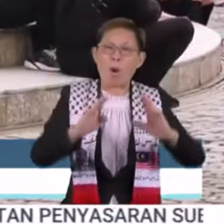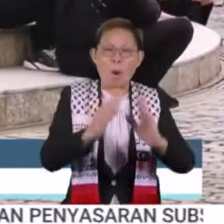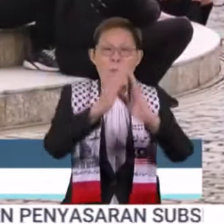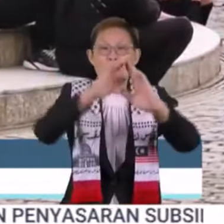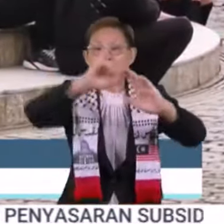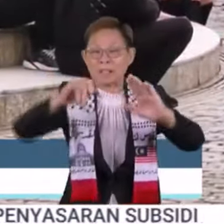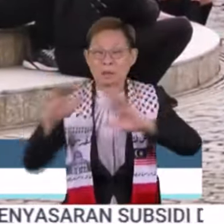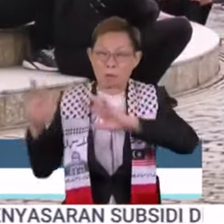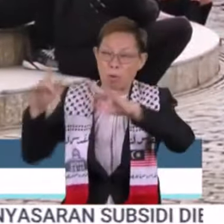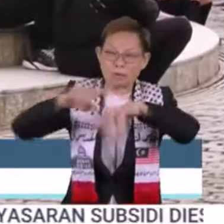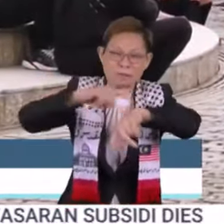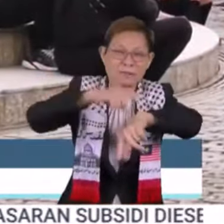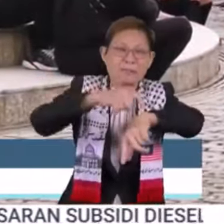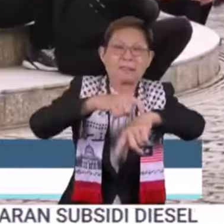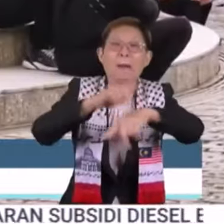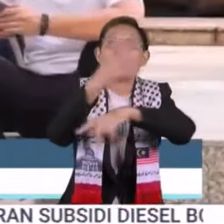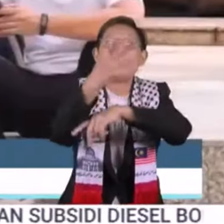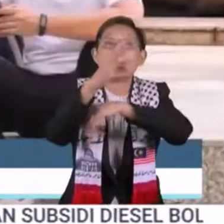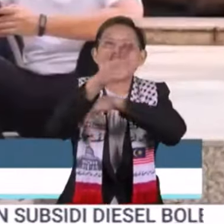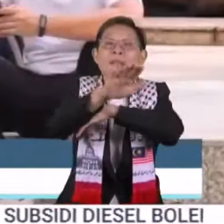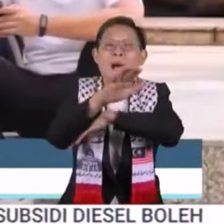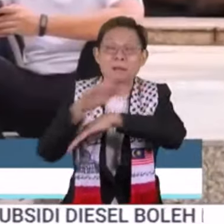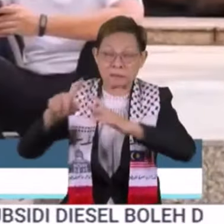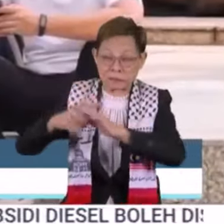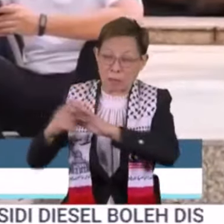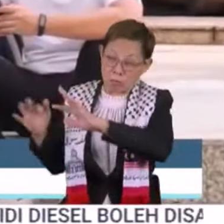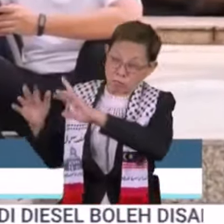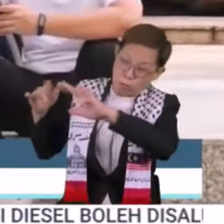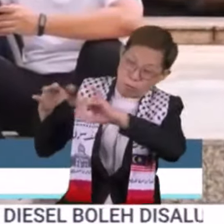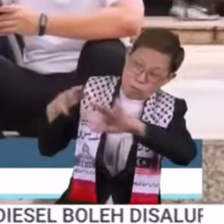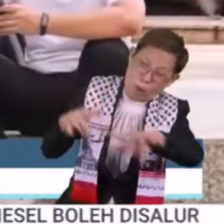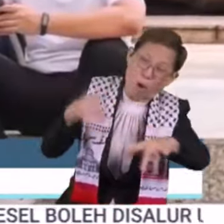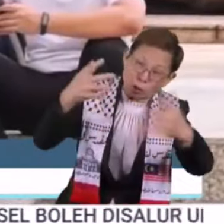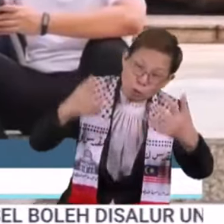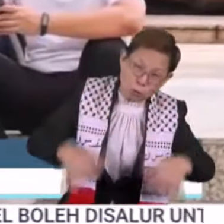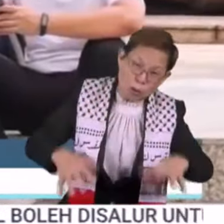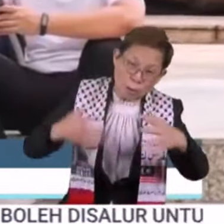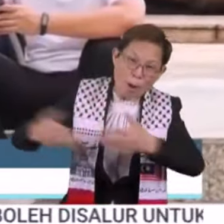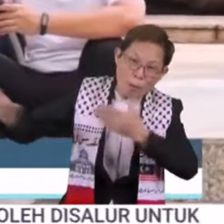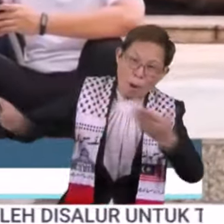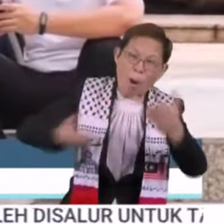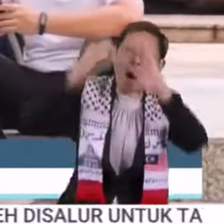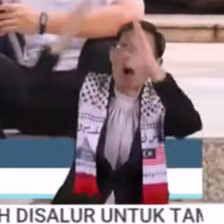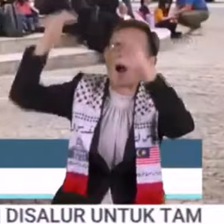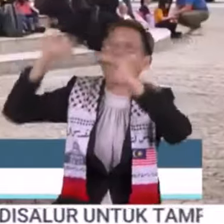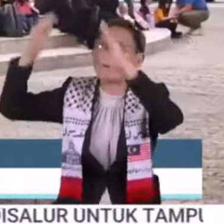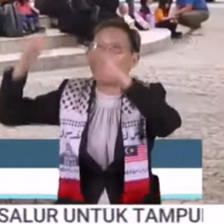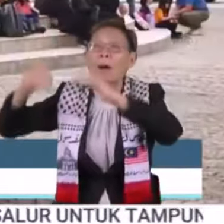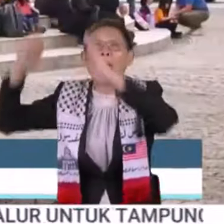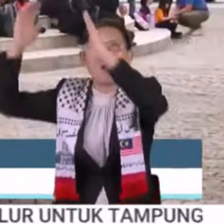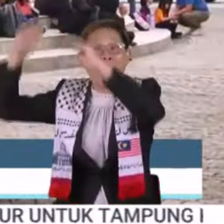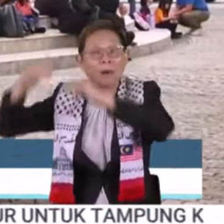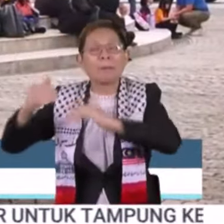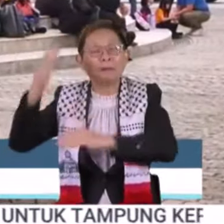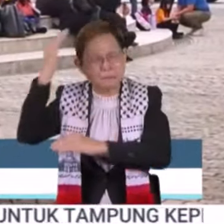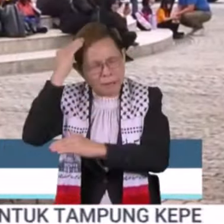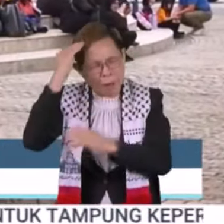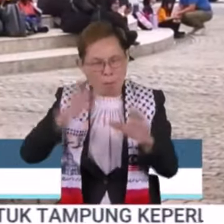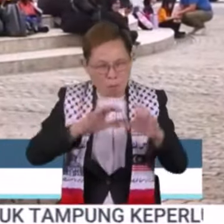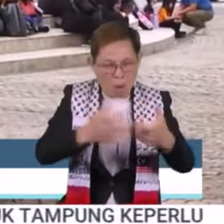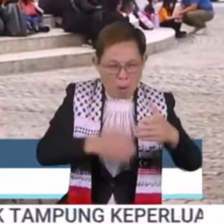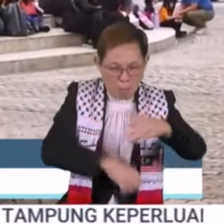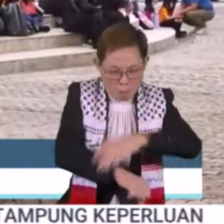ini sejak pada pukul 4 petang tadi, di mana mereka ini semua membawa harapan besar. Biarpun sedar skuad